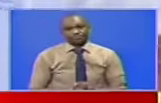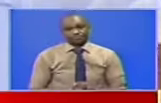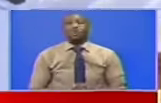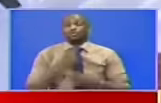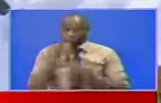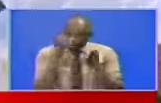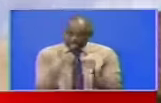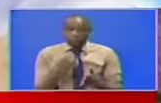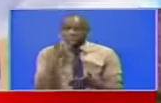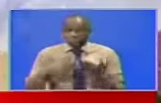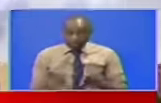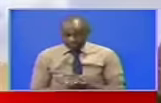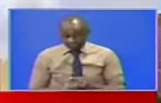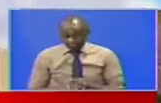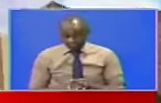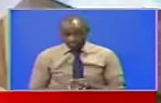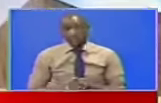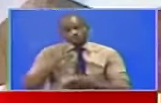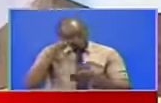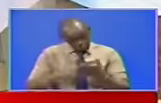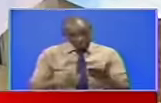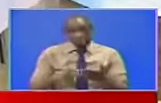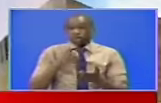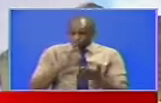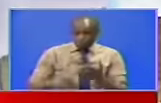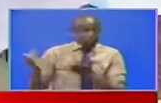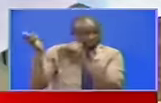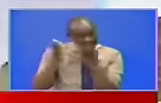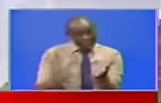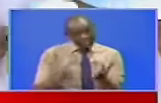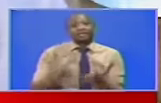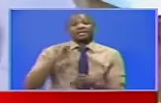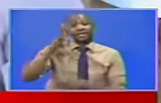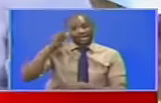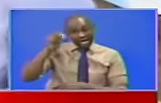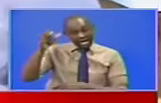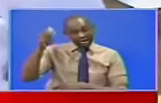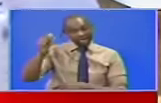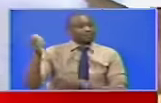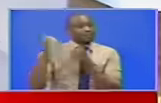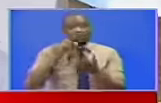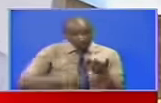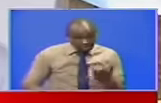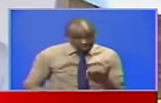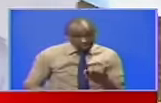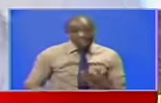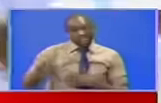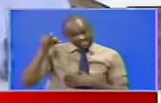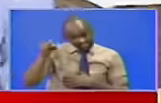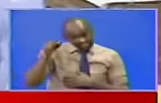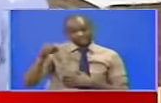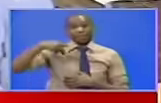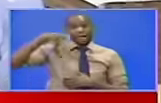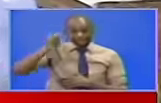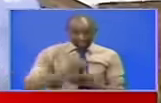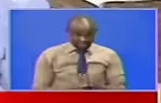Kwa hivyo mjue sasa yale ambayo tunaleta juu ya National Super Alliance. Huyu ni alikuwa Prime